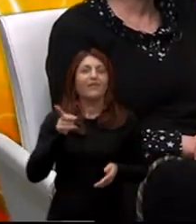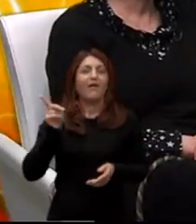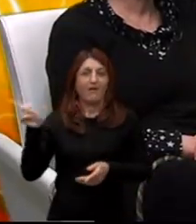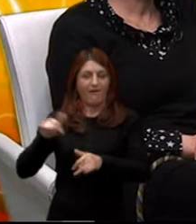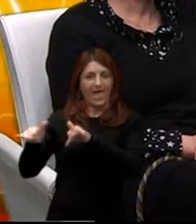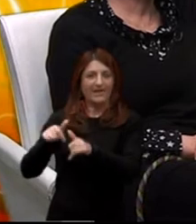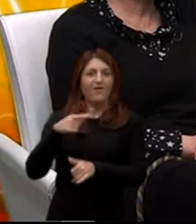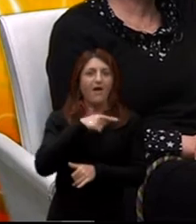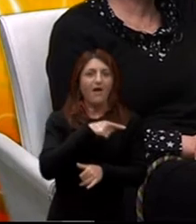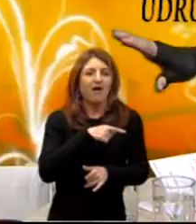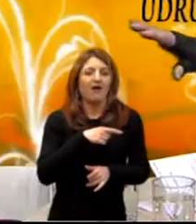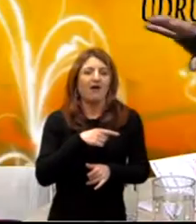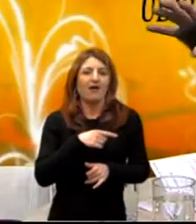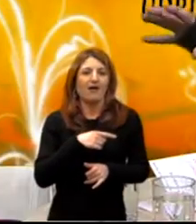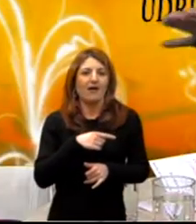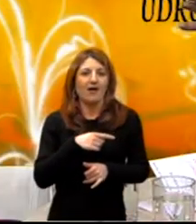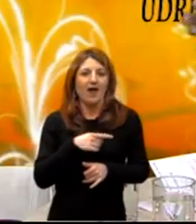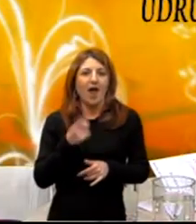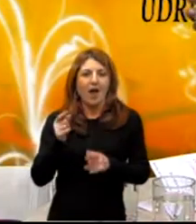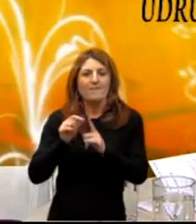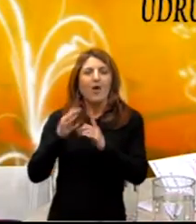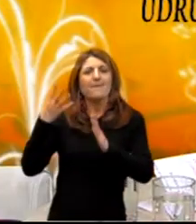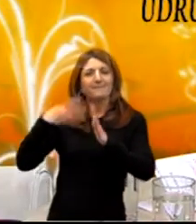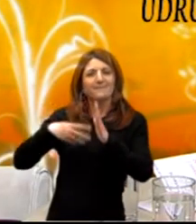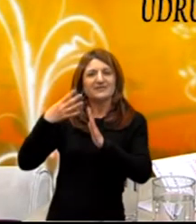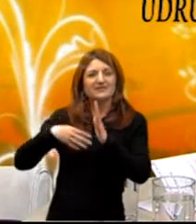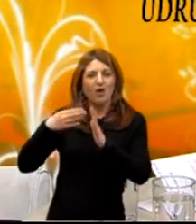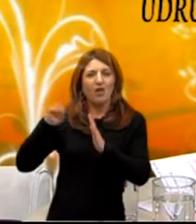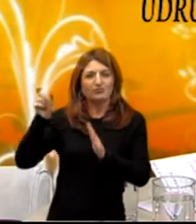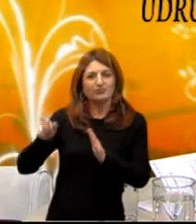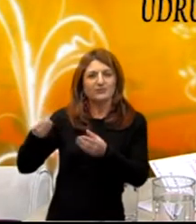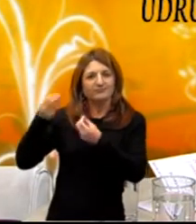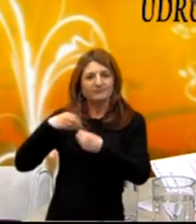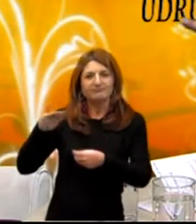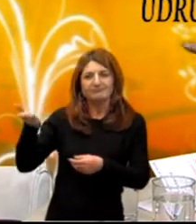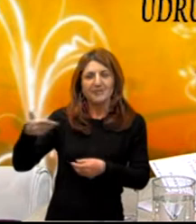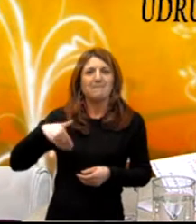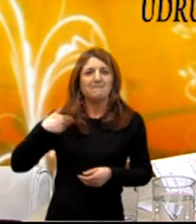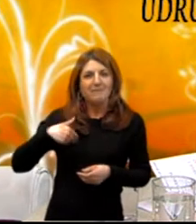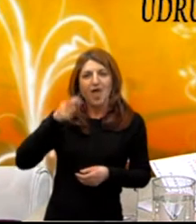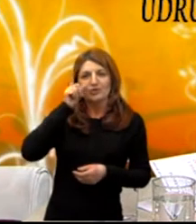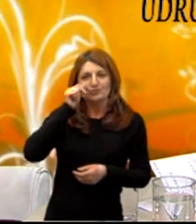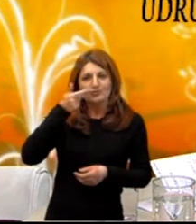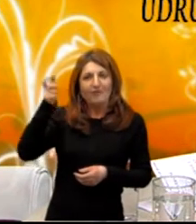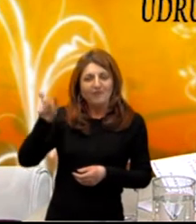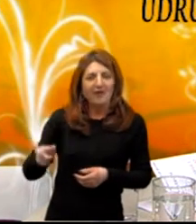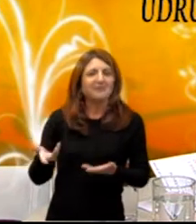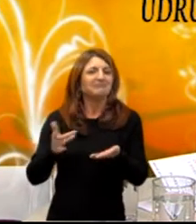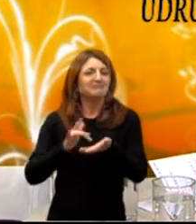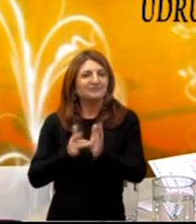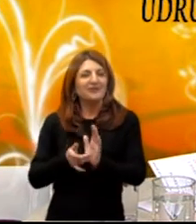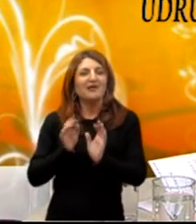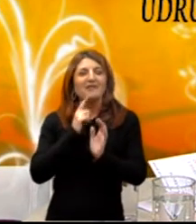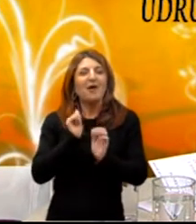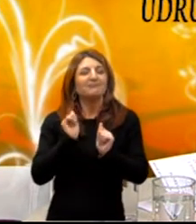ravnatelja centra, malo ćemo mu psihološki profil dati da mi kaže mlad čovjek, sve baš se s